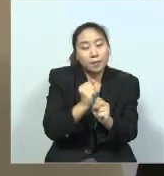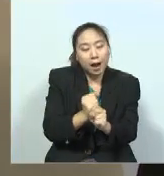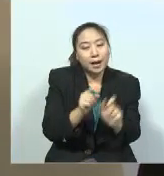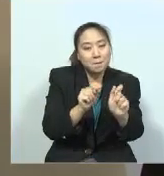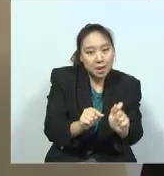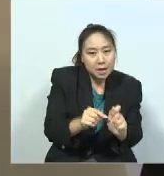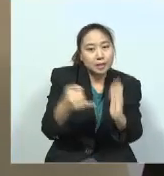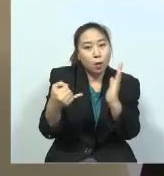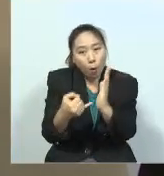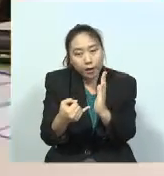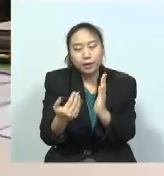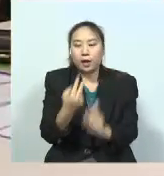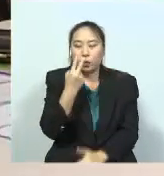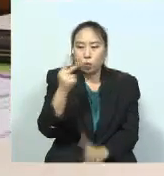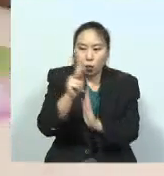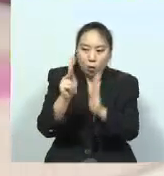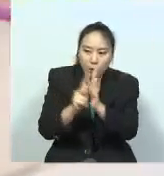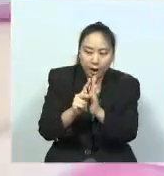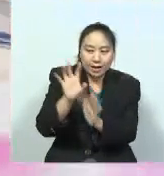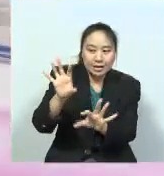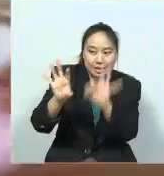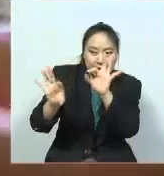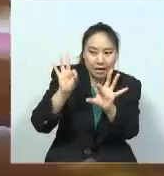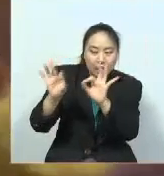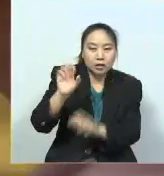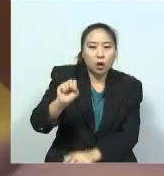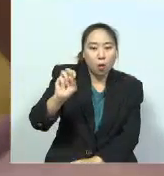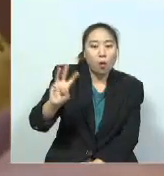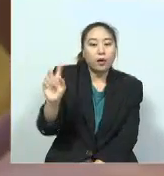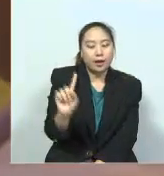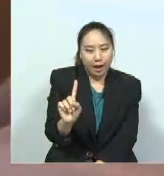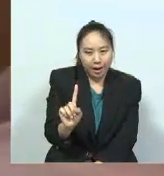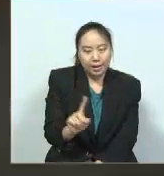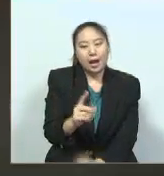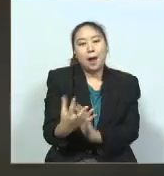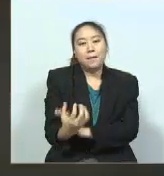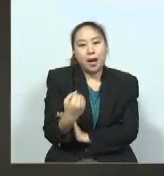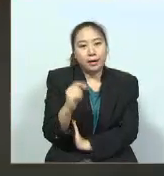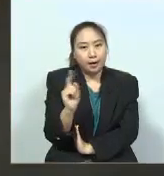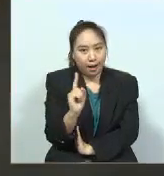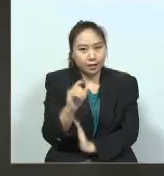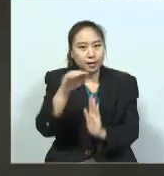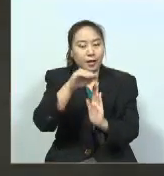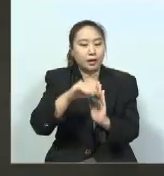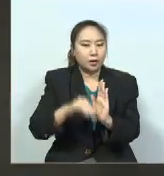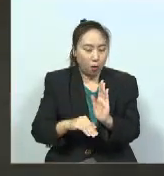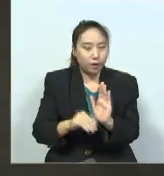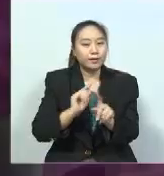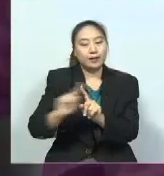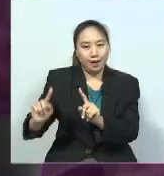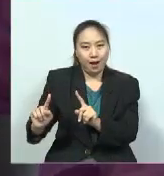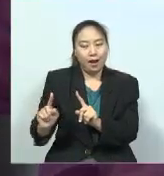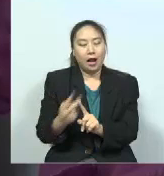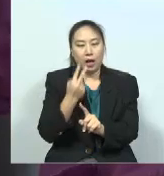านเกี่ยวกับกฎหมายว่าด้วยการได้มาซึ่งสว.เรื่องของระเบียบกกต.อำนาจหน้าที่แล้วก็ขั้นตอนทางธุรการ